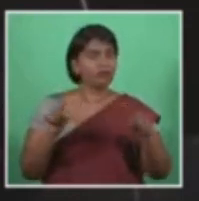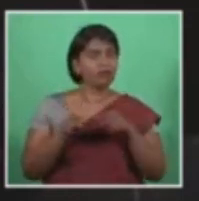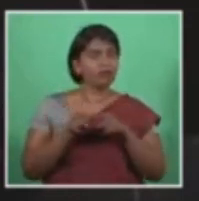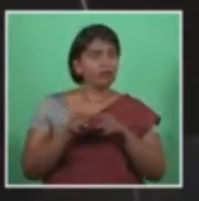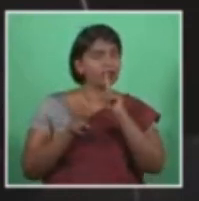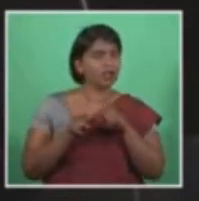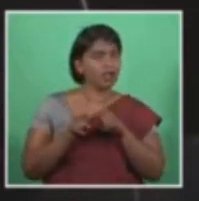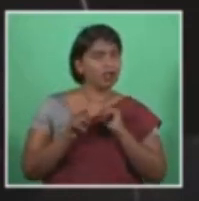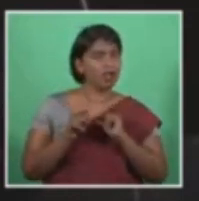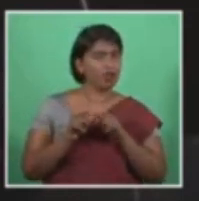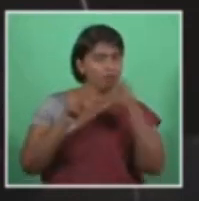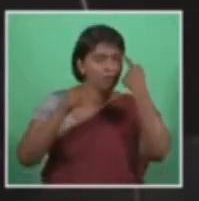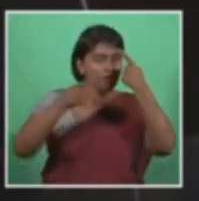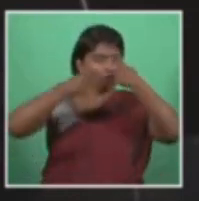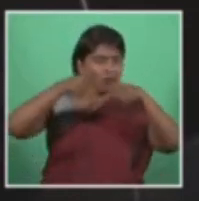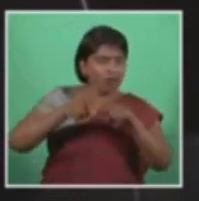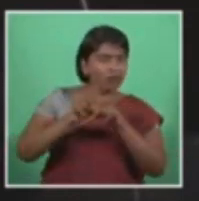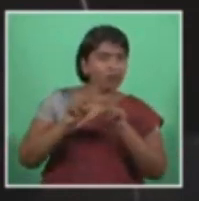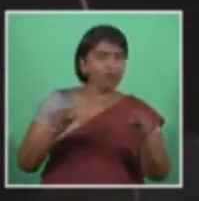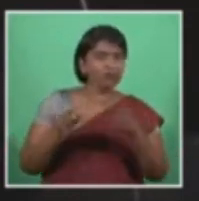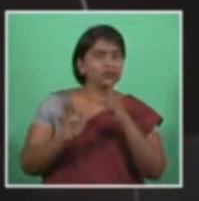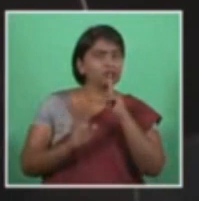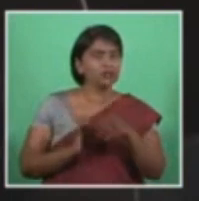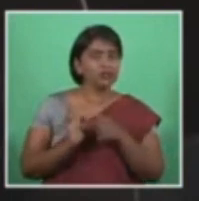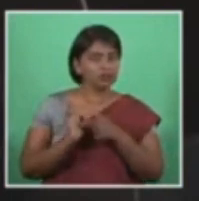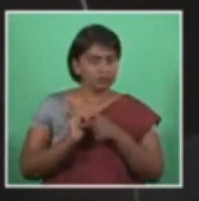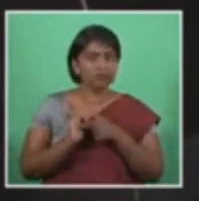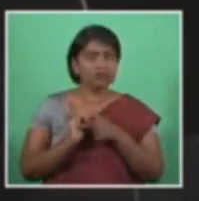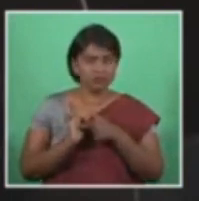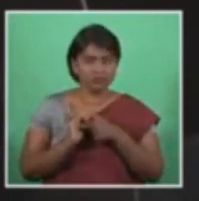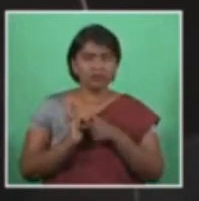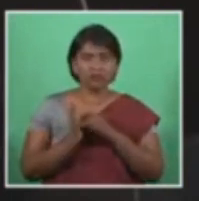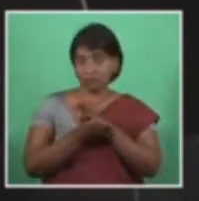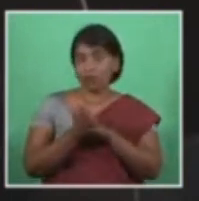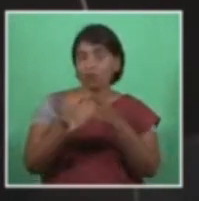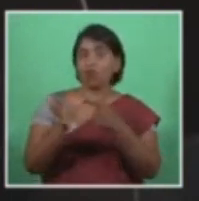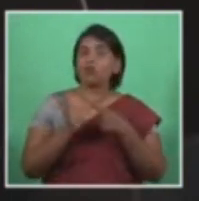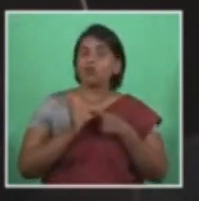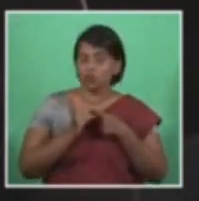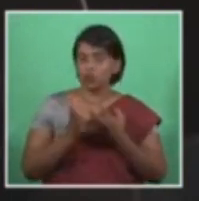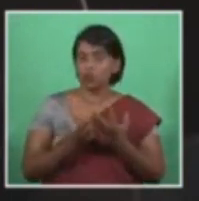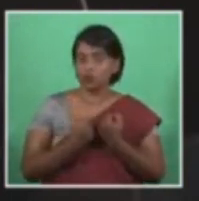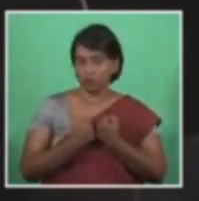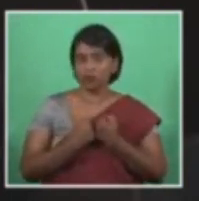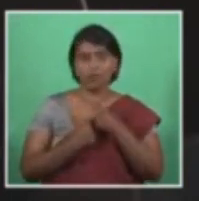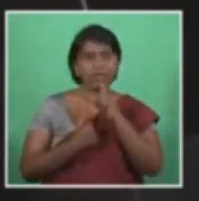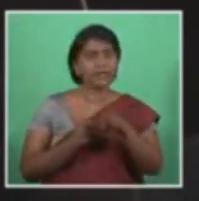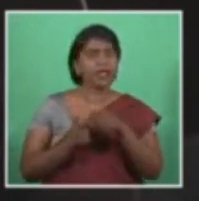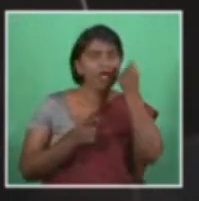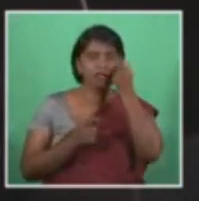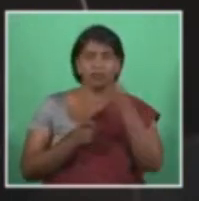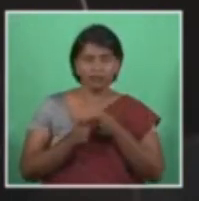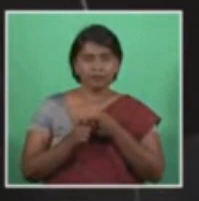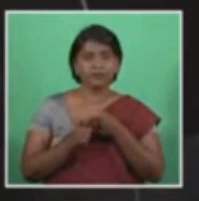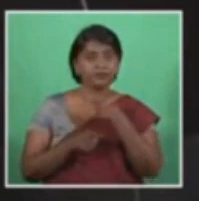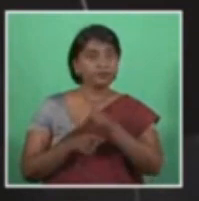එන මේ කොටස කොහොමද නිර්වාචනය වෙන්නේ කියන එක ගැන පැහැදිලි උත්තරයක් අපිට අවශ්‍යයි. මොකක්ද මේකෙන් අදහස් කරන්නේ කියලා.